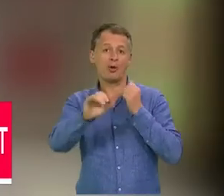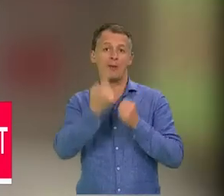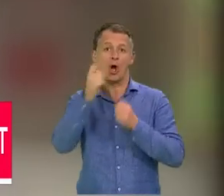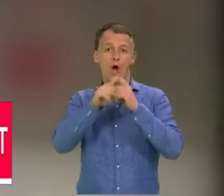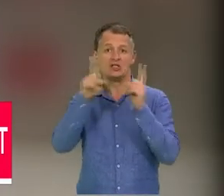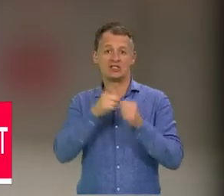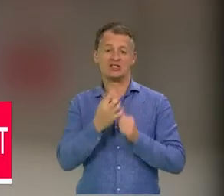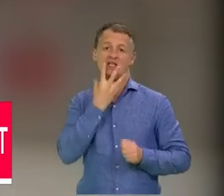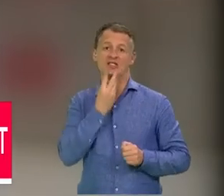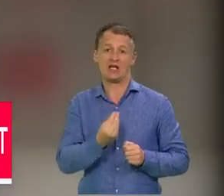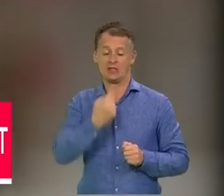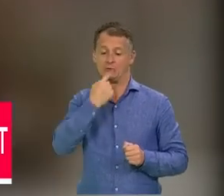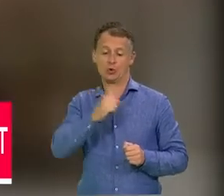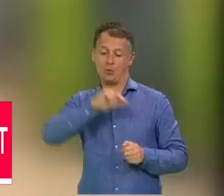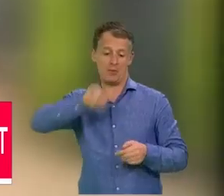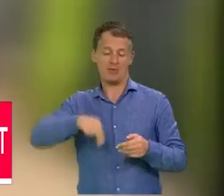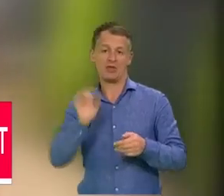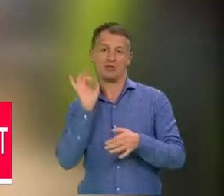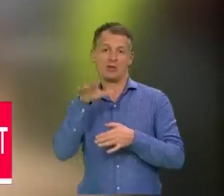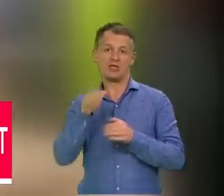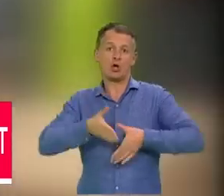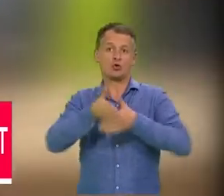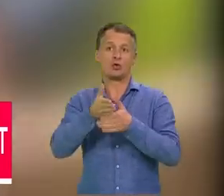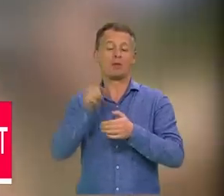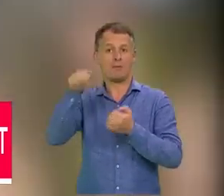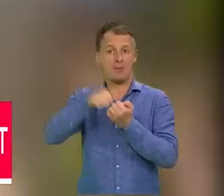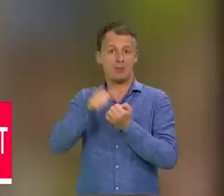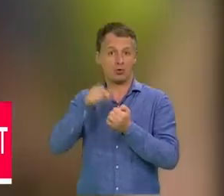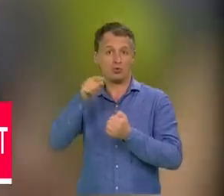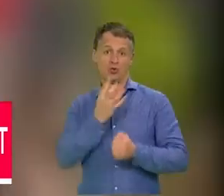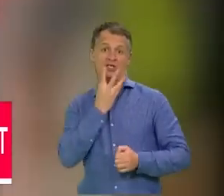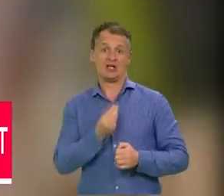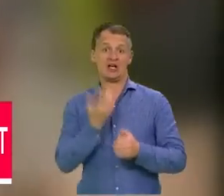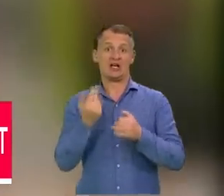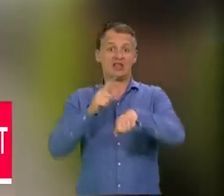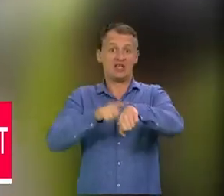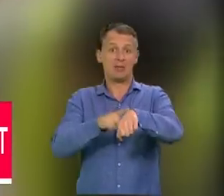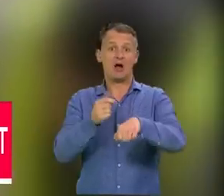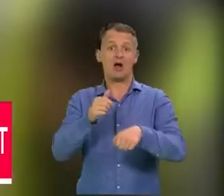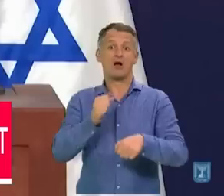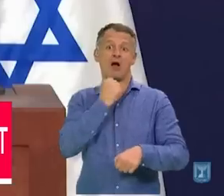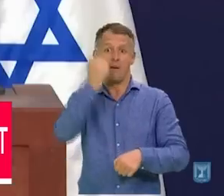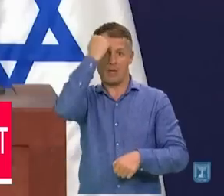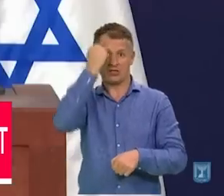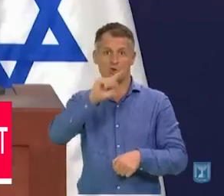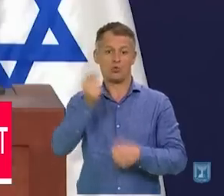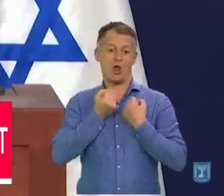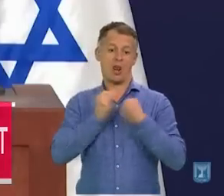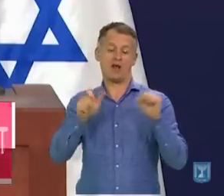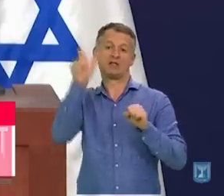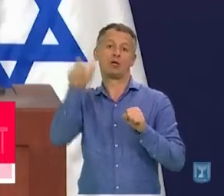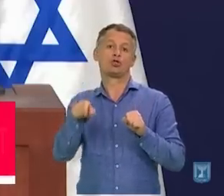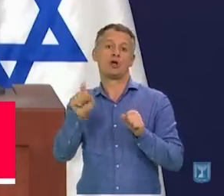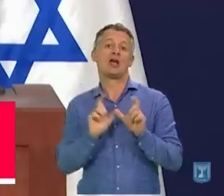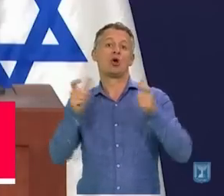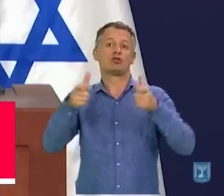Israelul susține în continuare că nu va permite trimiterea de ajutoare de pe teritoriul său atâta vreme cât Hamas nu eliberează ostaticii. Lo